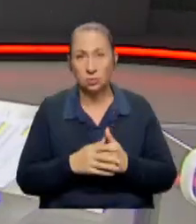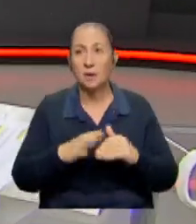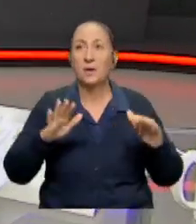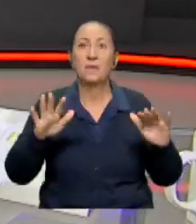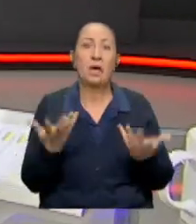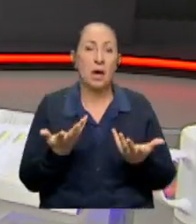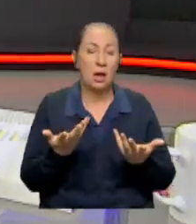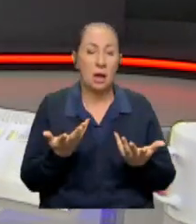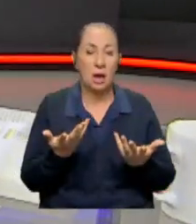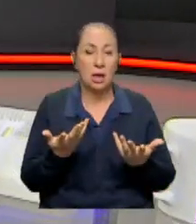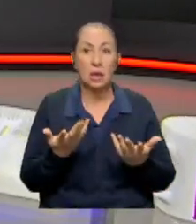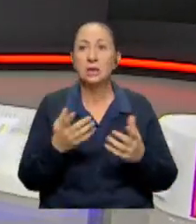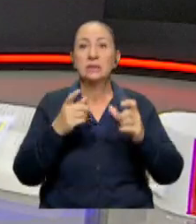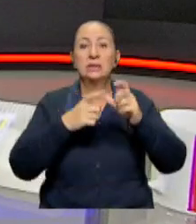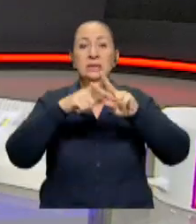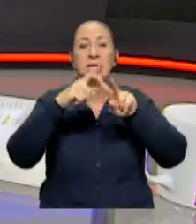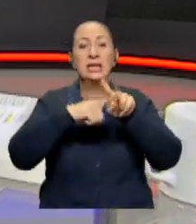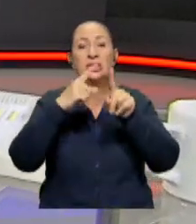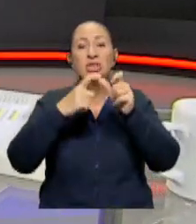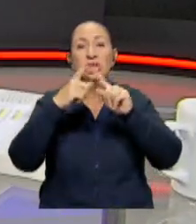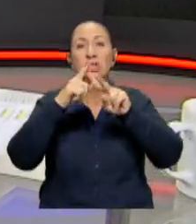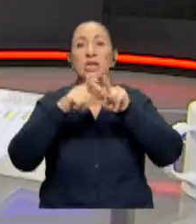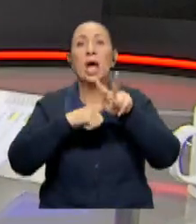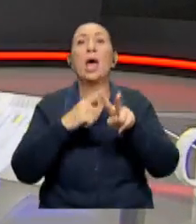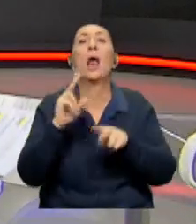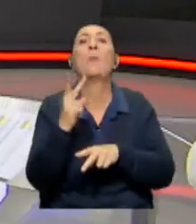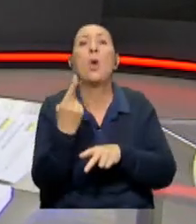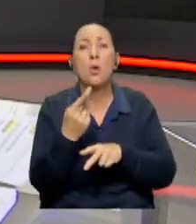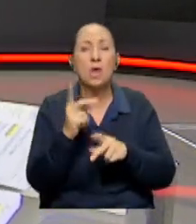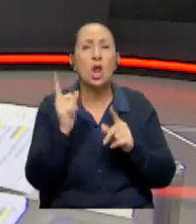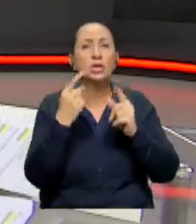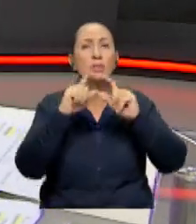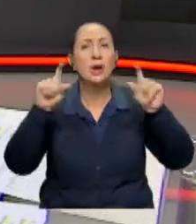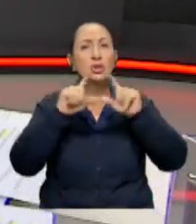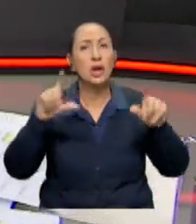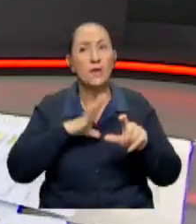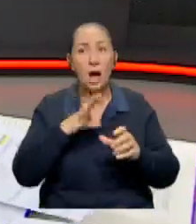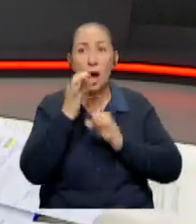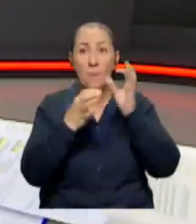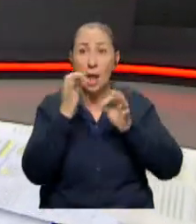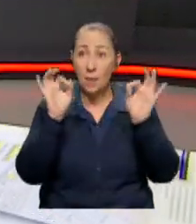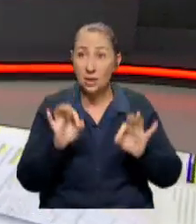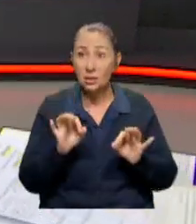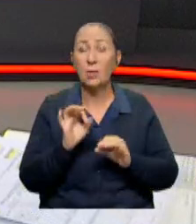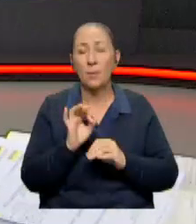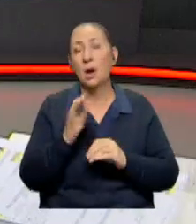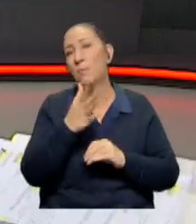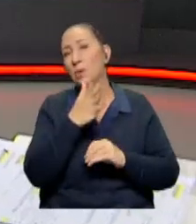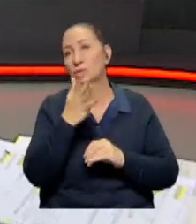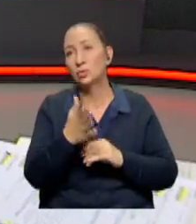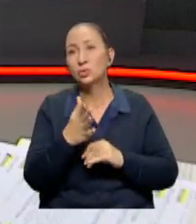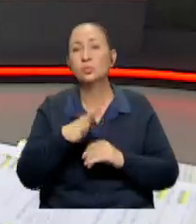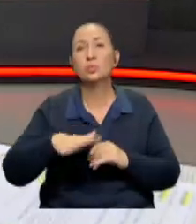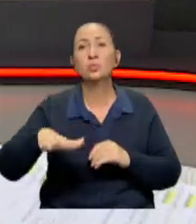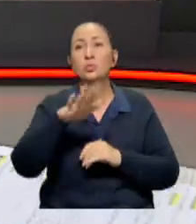veya Sayıştay raporları. İlginç başlıklar var. Haberlere başlayalım ama biliyorsunuz